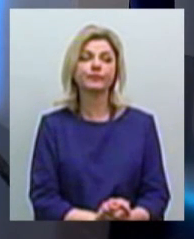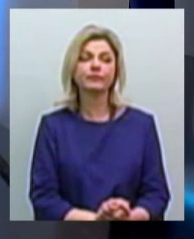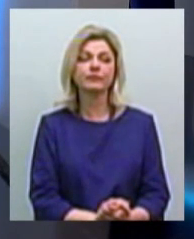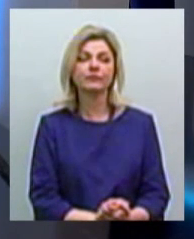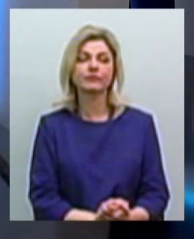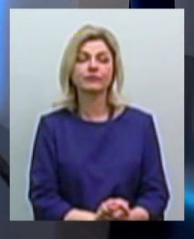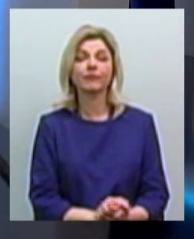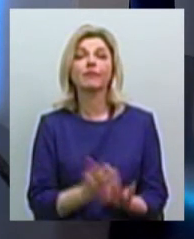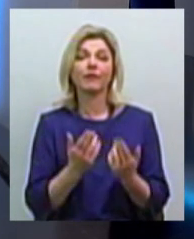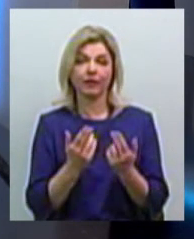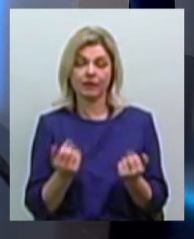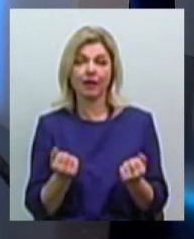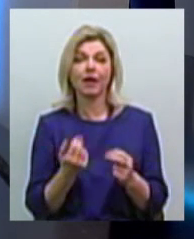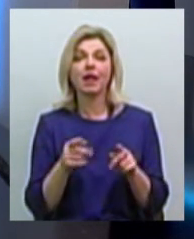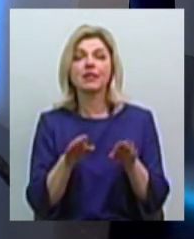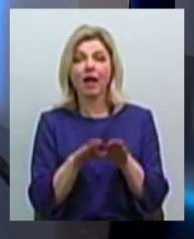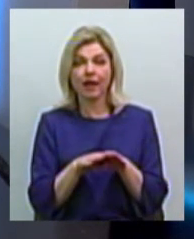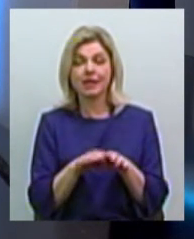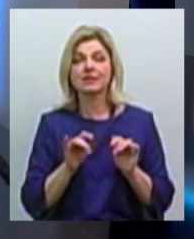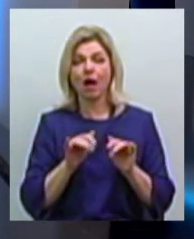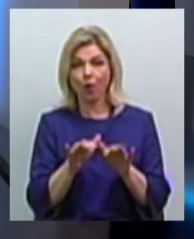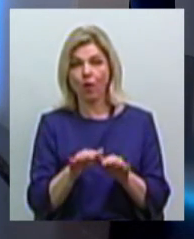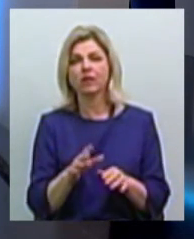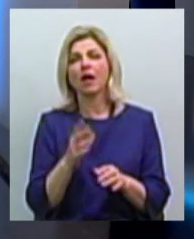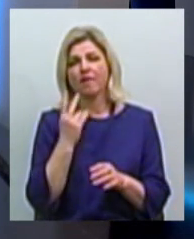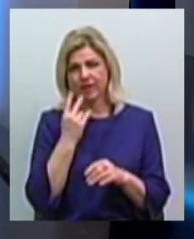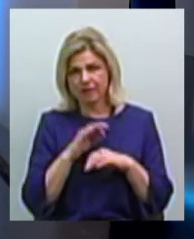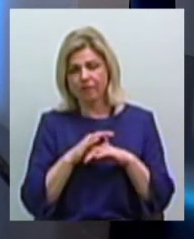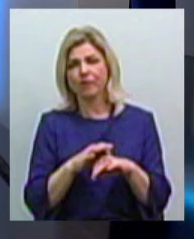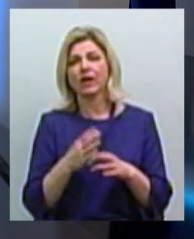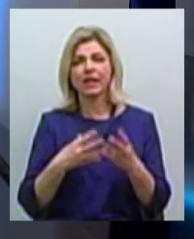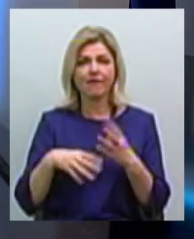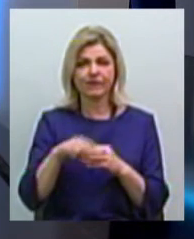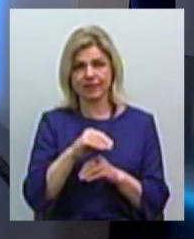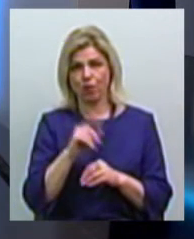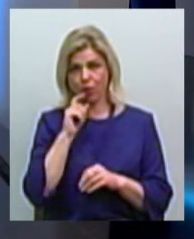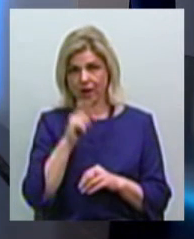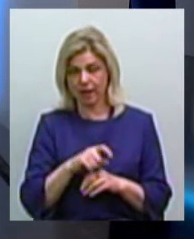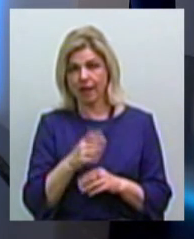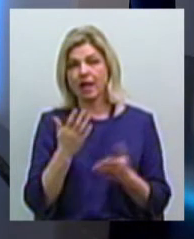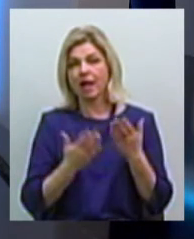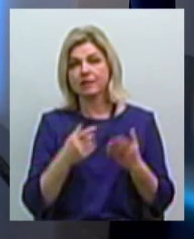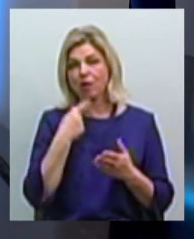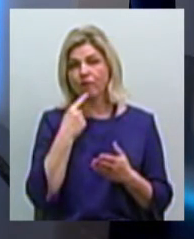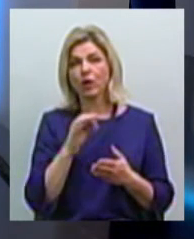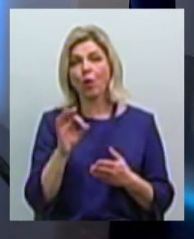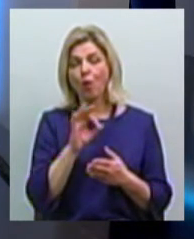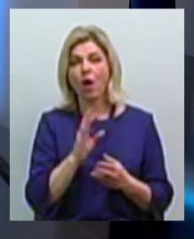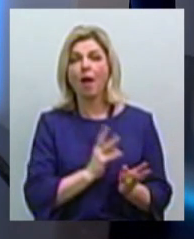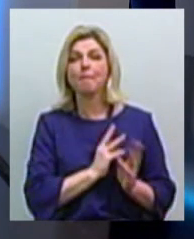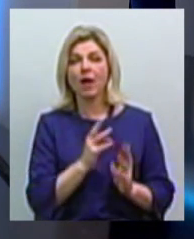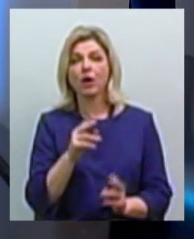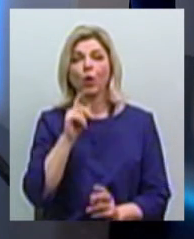Так. Я скажу так, що подібні заходи, звичайно, відбуваються по всій території України, але якщо говорити про інститут параюристів саме